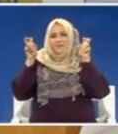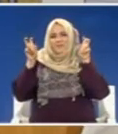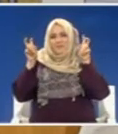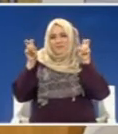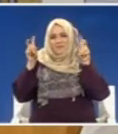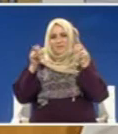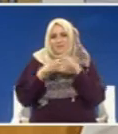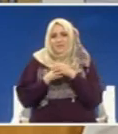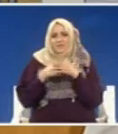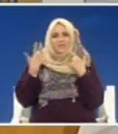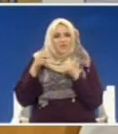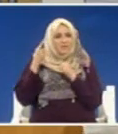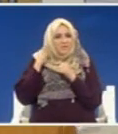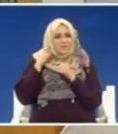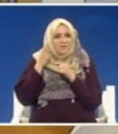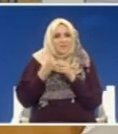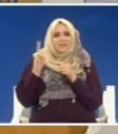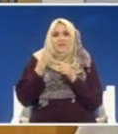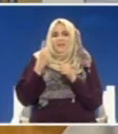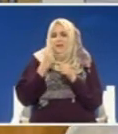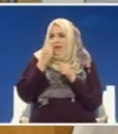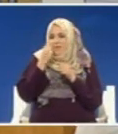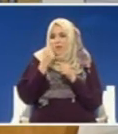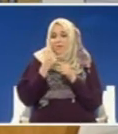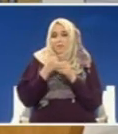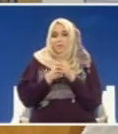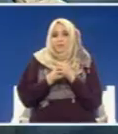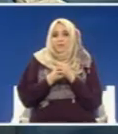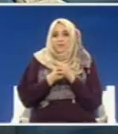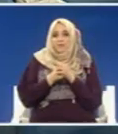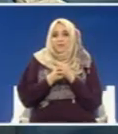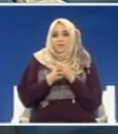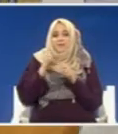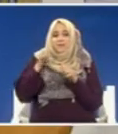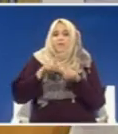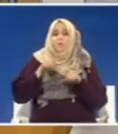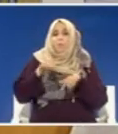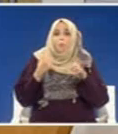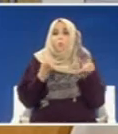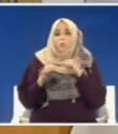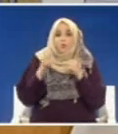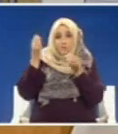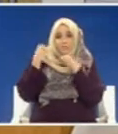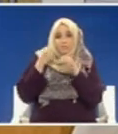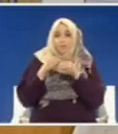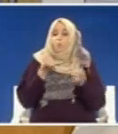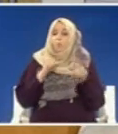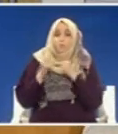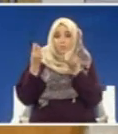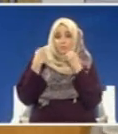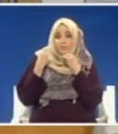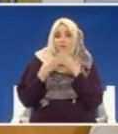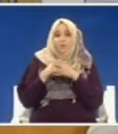عامي انا يعني سمعته من كفيف امي، لا يقرا ولا يكتب، تحركوا ترزقوا، تحركوا ترزقوا.